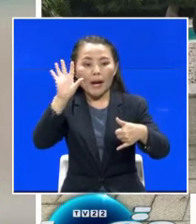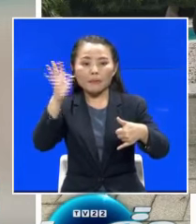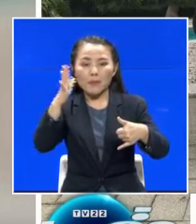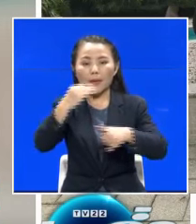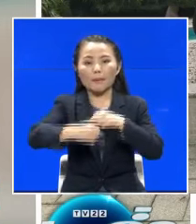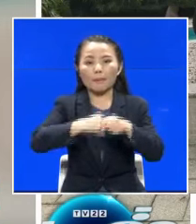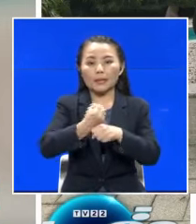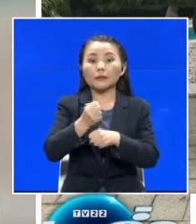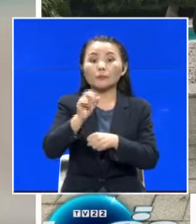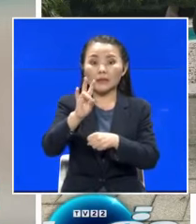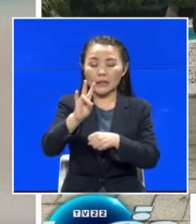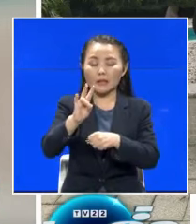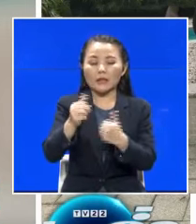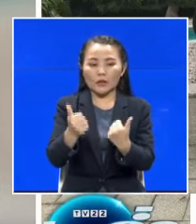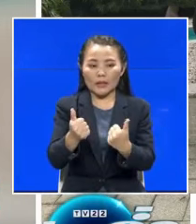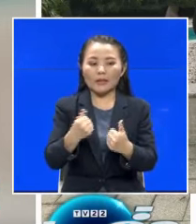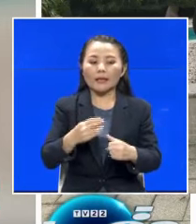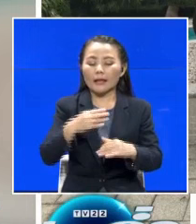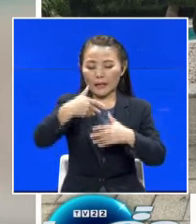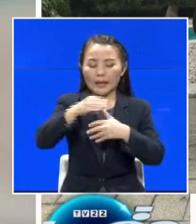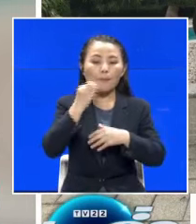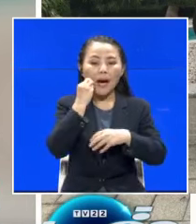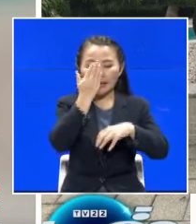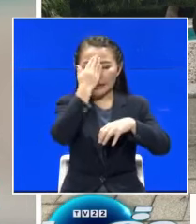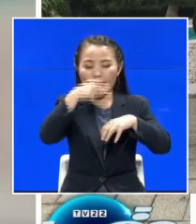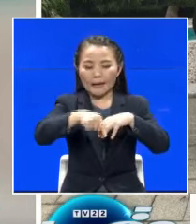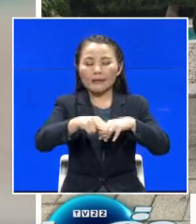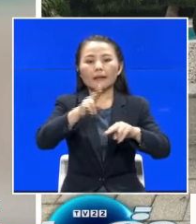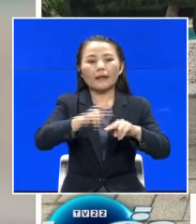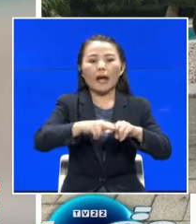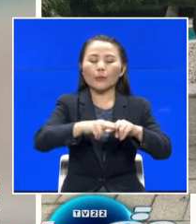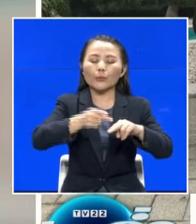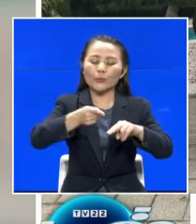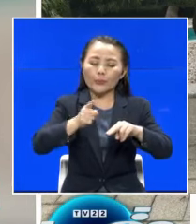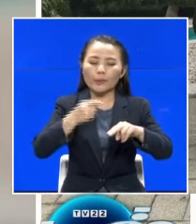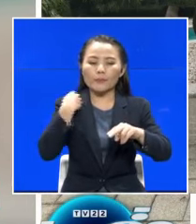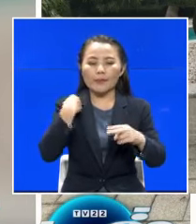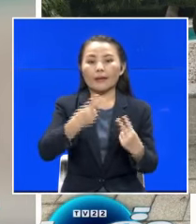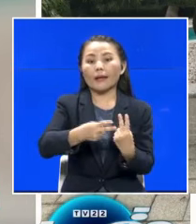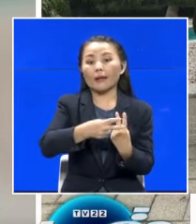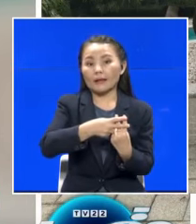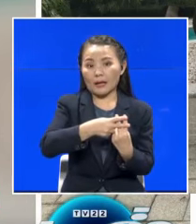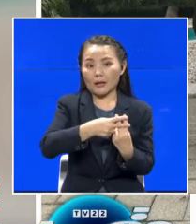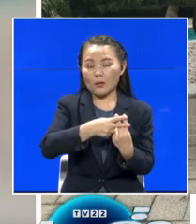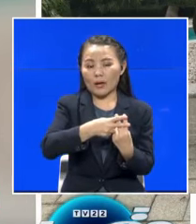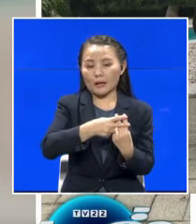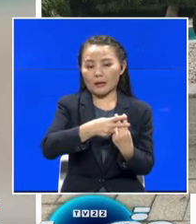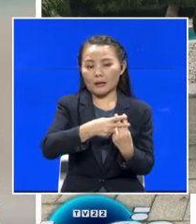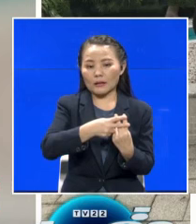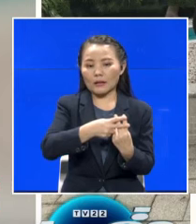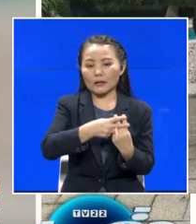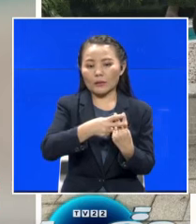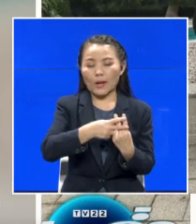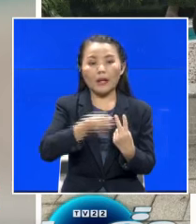า17ปีพอก็ออกมานั่งข้างนอกแบบนี้นั่งอยู่สักพักเลยแล้วก็มีแฮชแท็กด้วยว่า Final